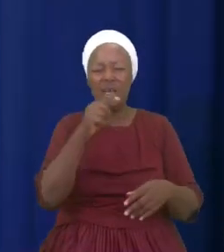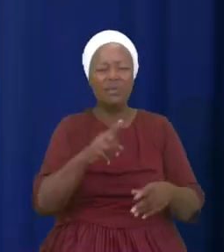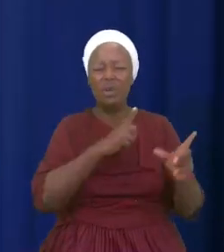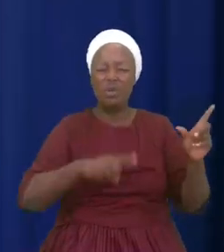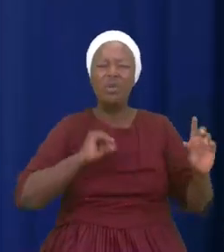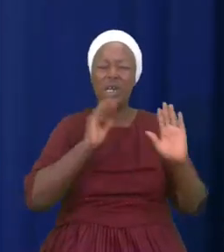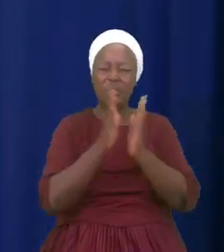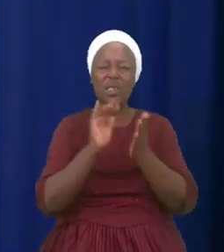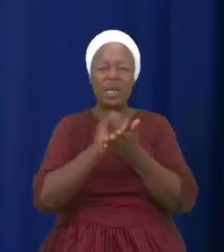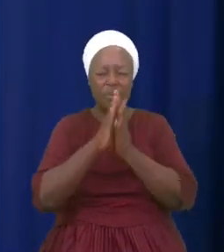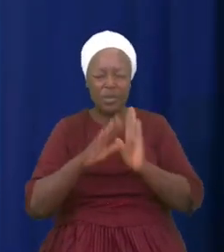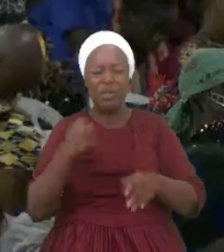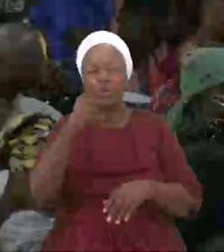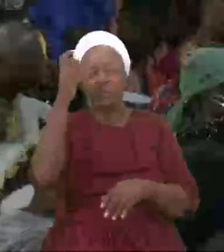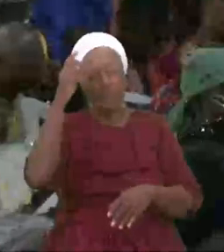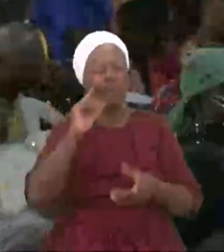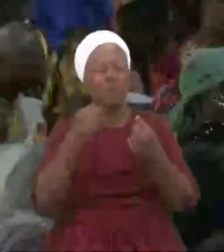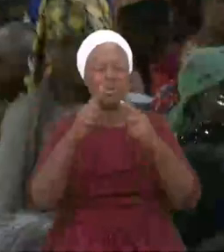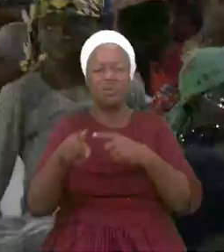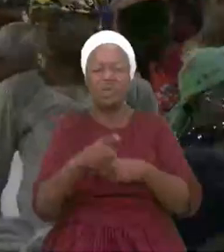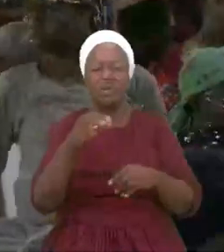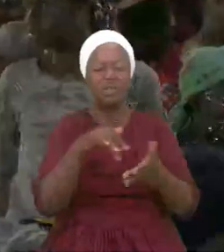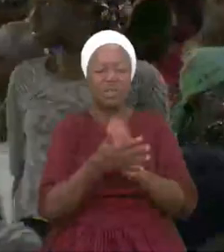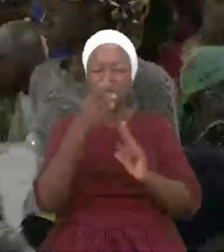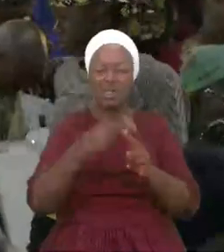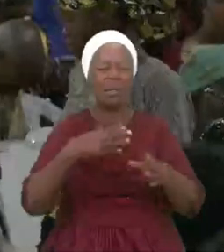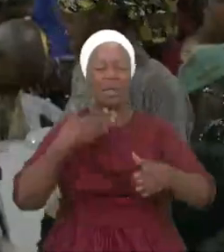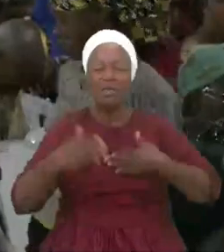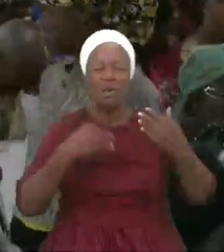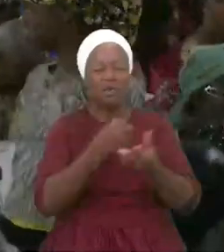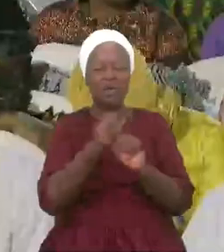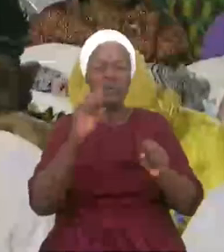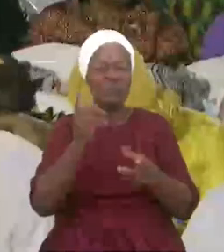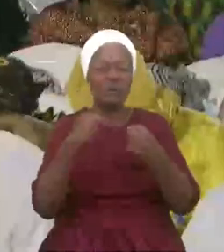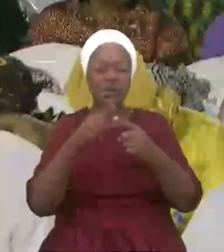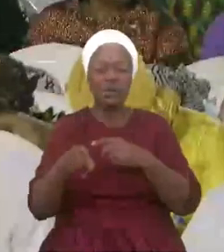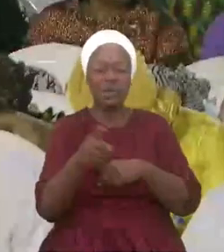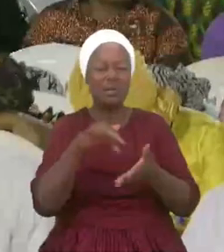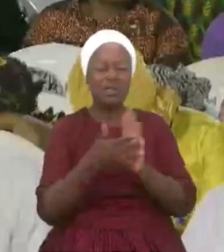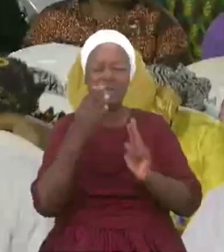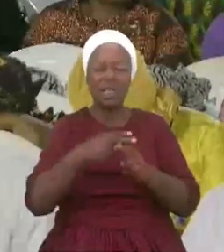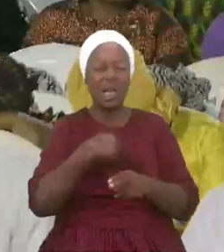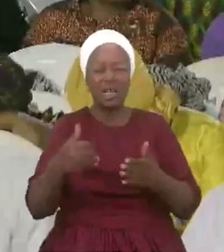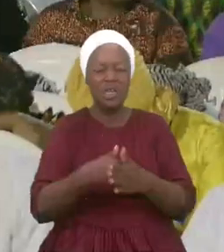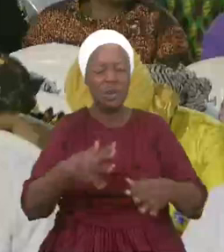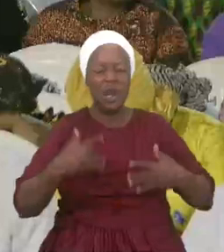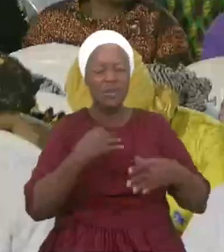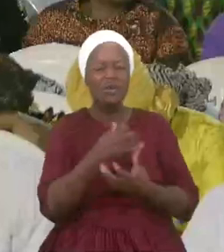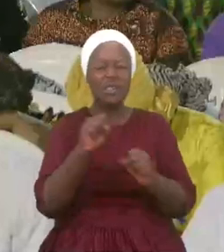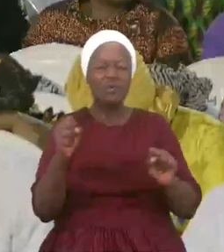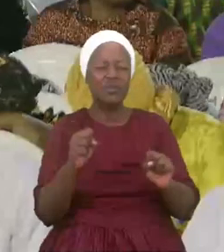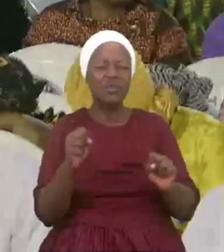châtier ces gens pour les mais même pêcher pour lesquels quelqu'un a déjà payé pour cela j'ai pris que